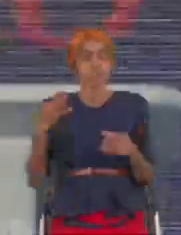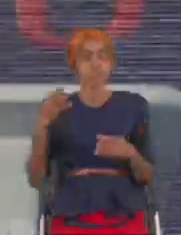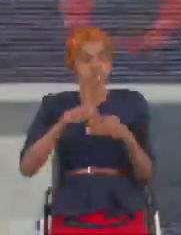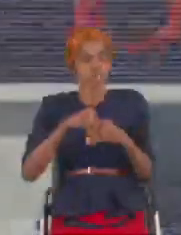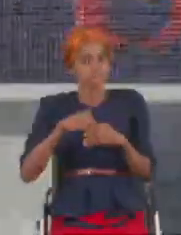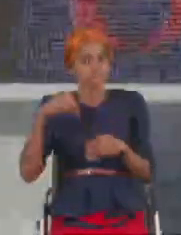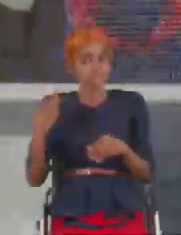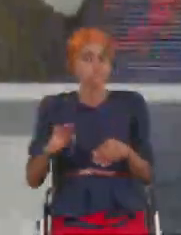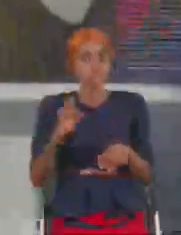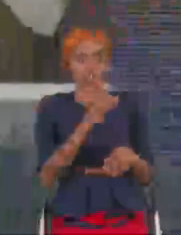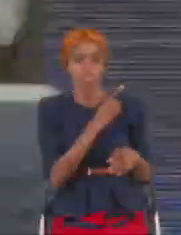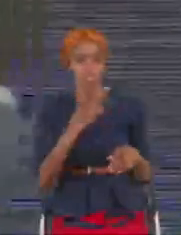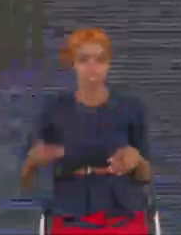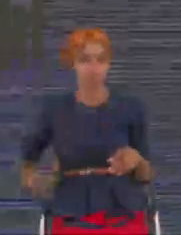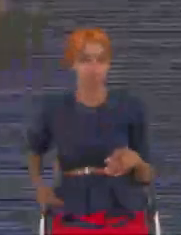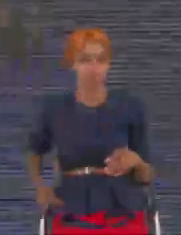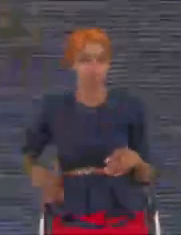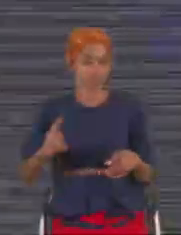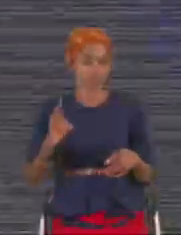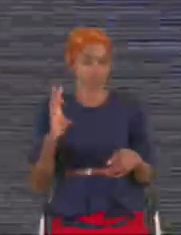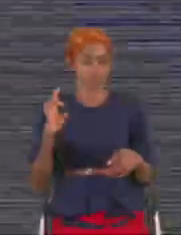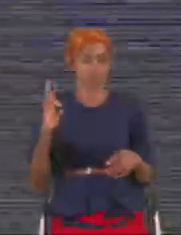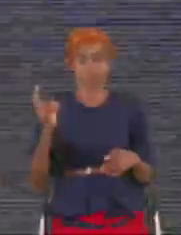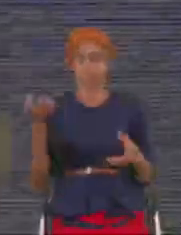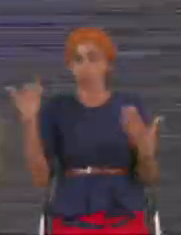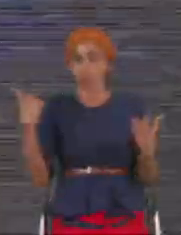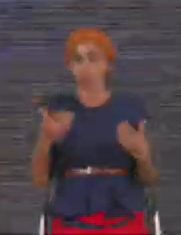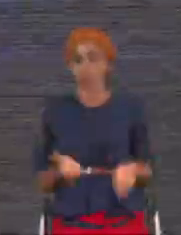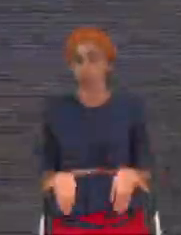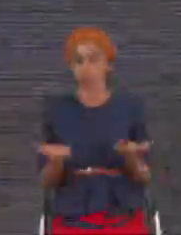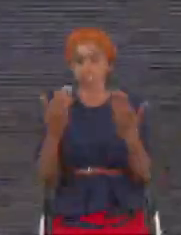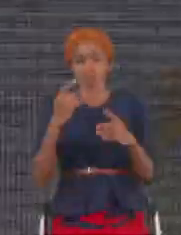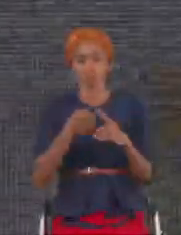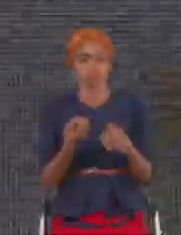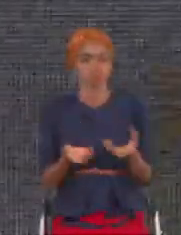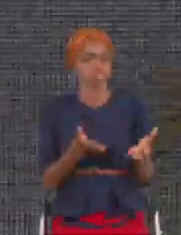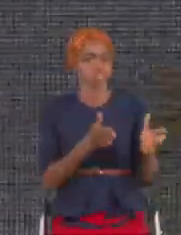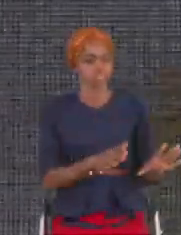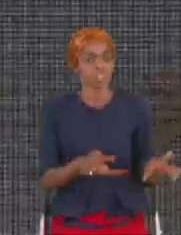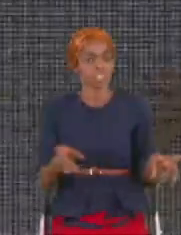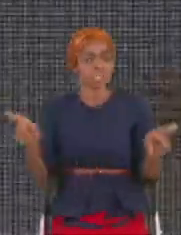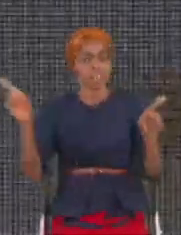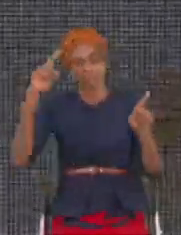david ressuscité des morts selon mon évangile